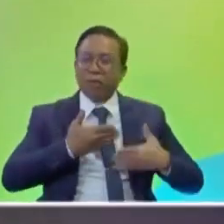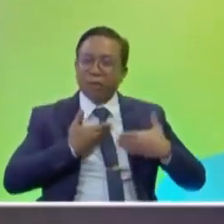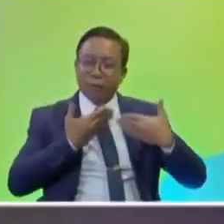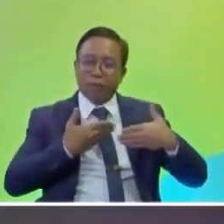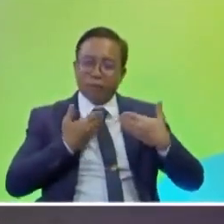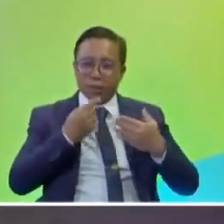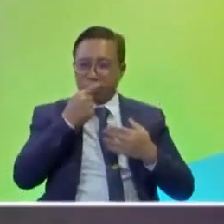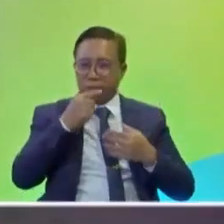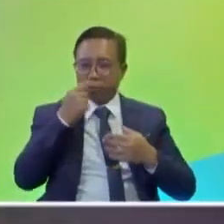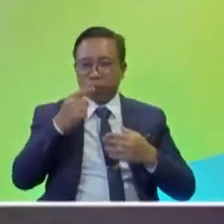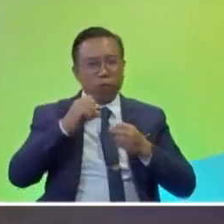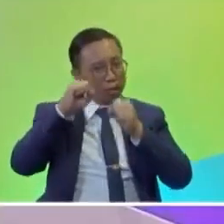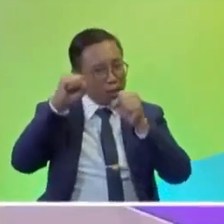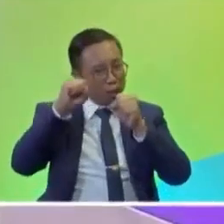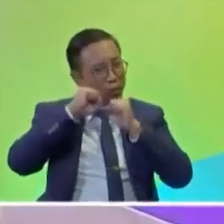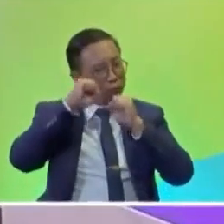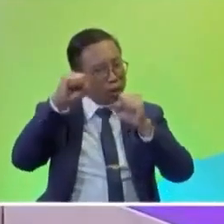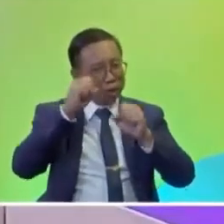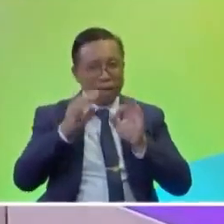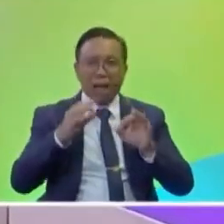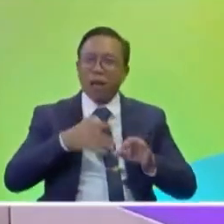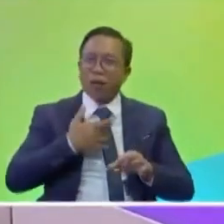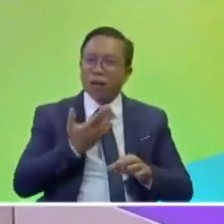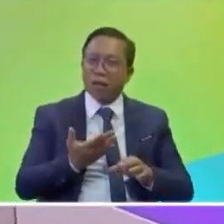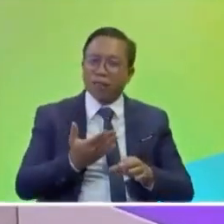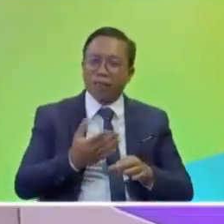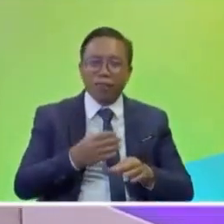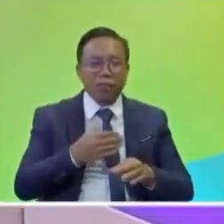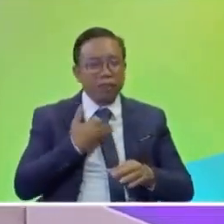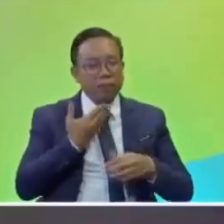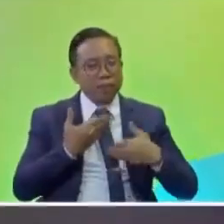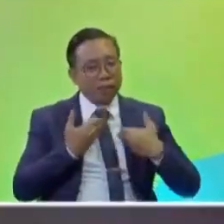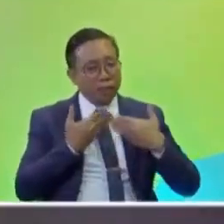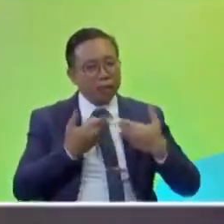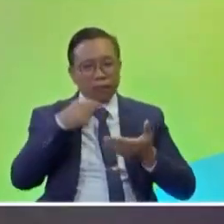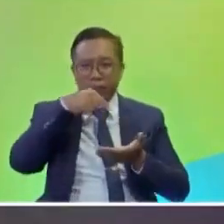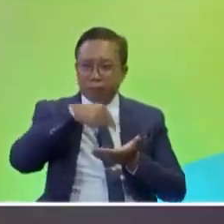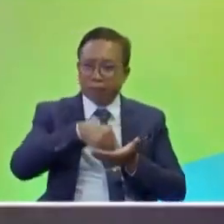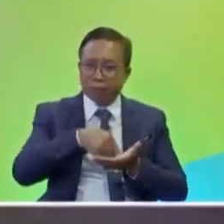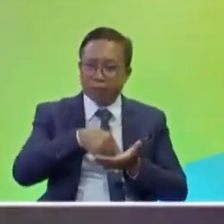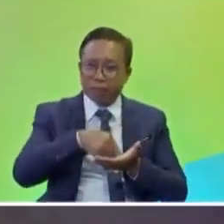rasa gembira, sebut hore. Hore. Kalau rasa gembira,